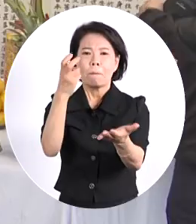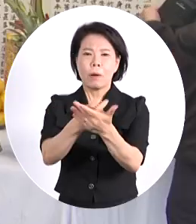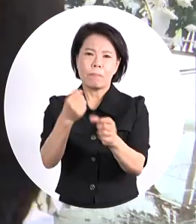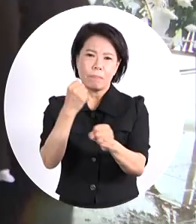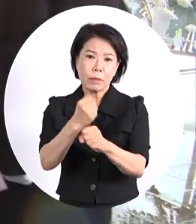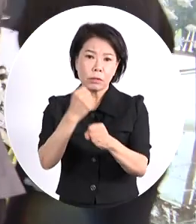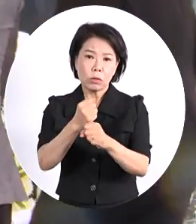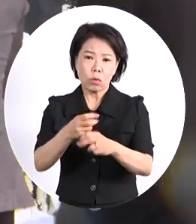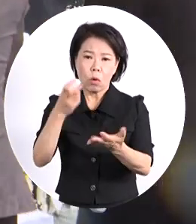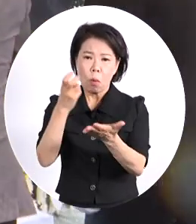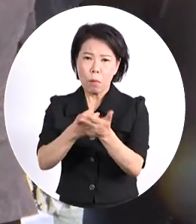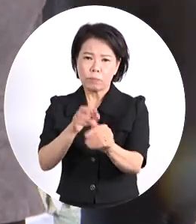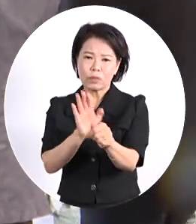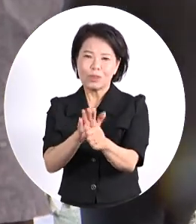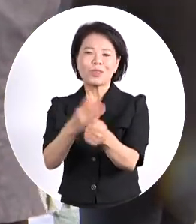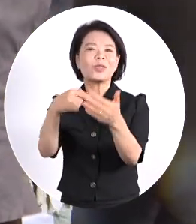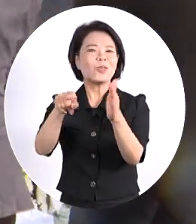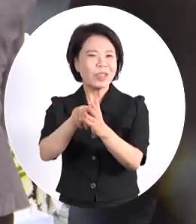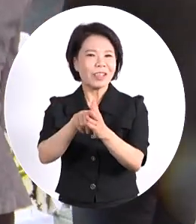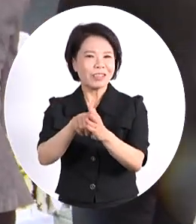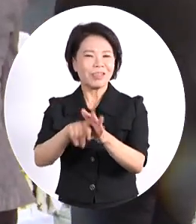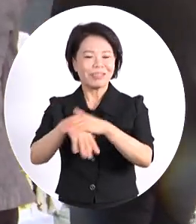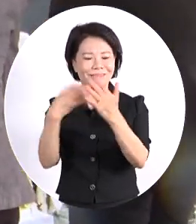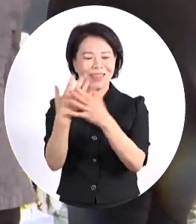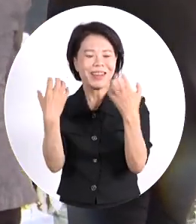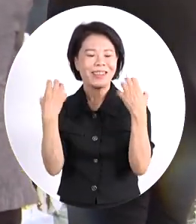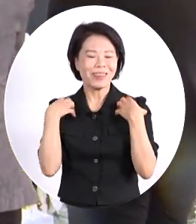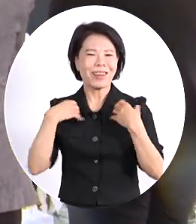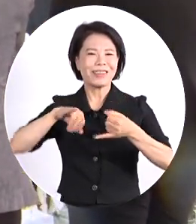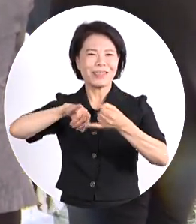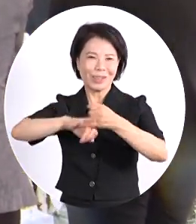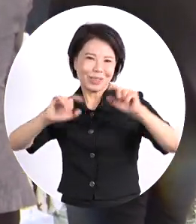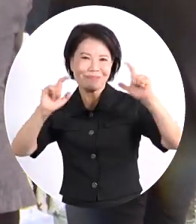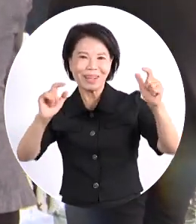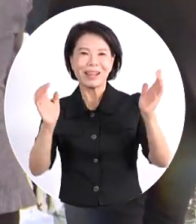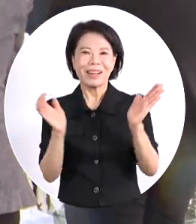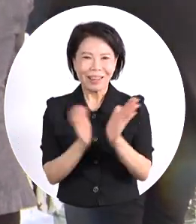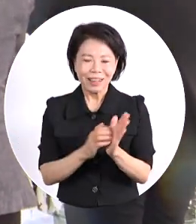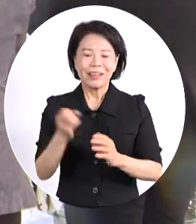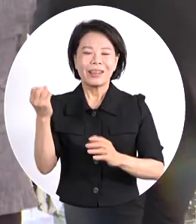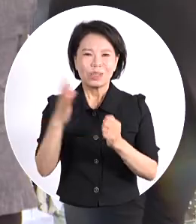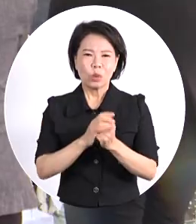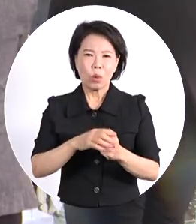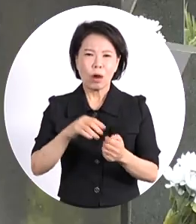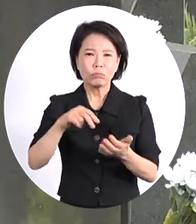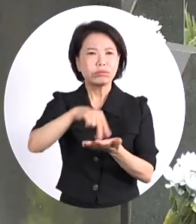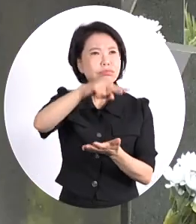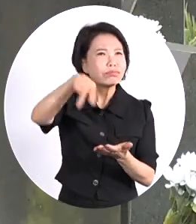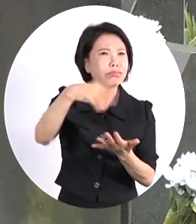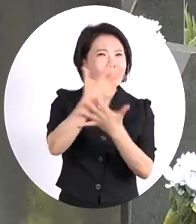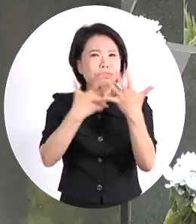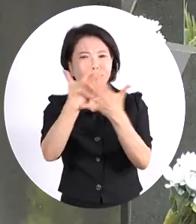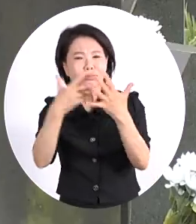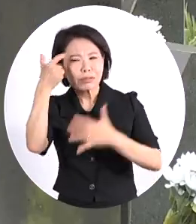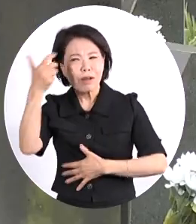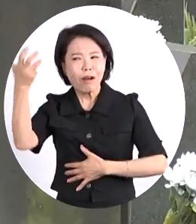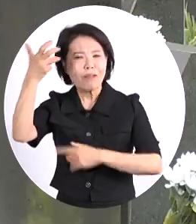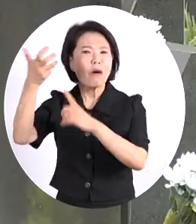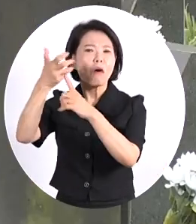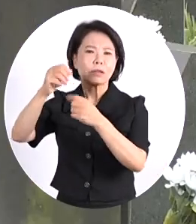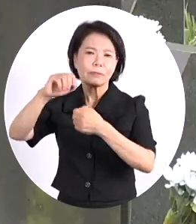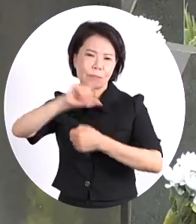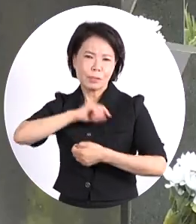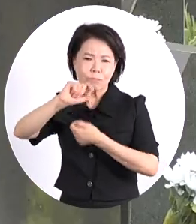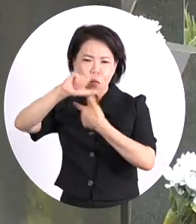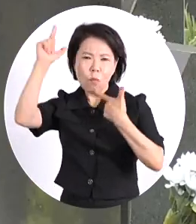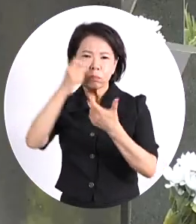법률 제정과 제도적 지원을 위한 도정의 역할을 약속했는데요. 또한 행방불명 영령들의 명예